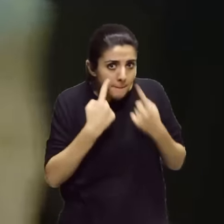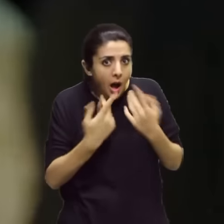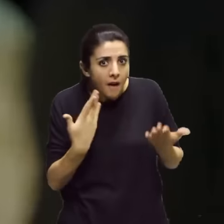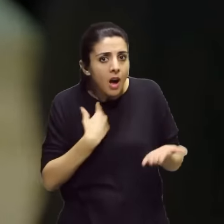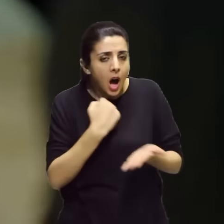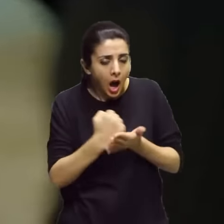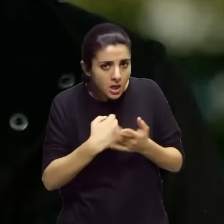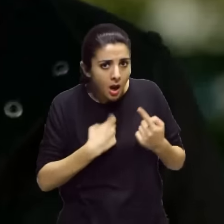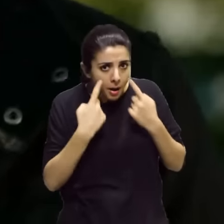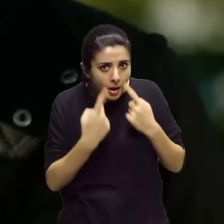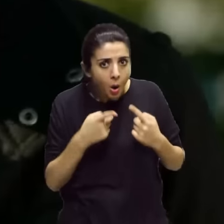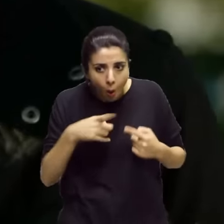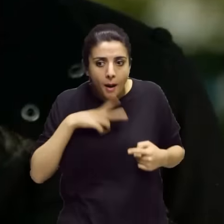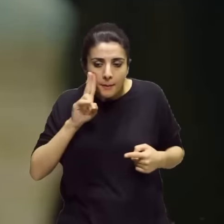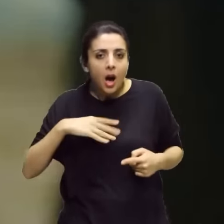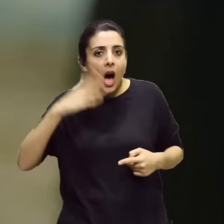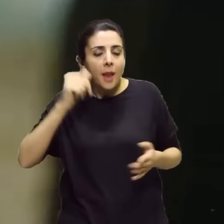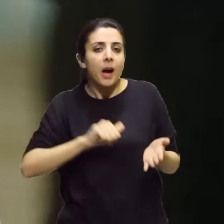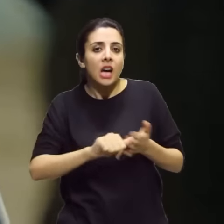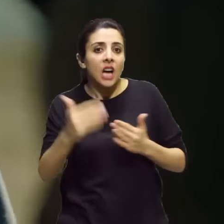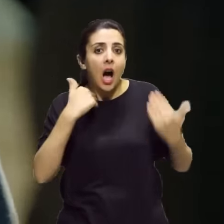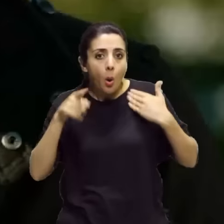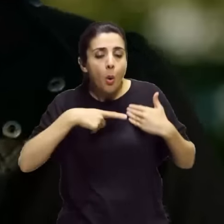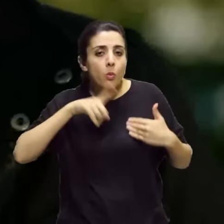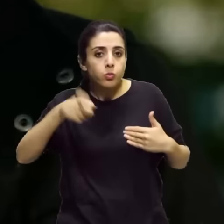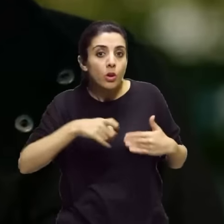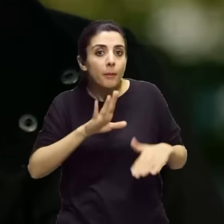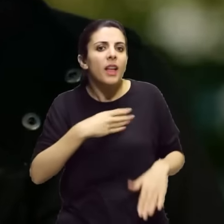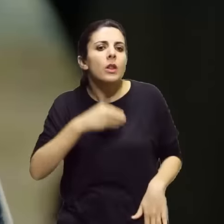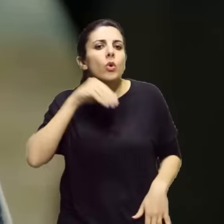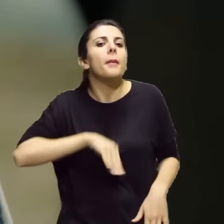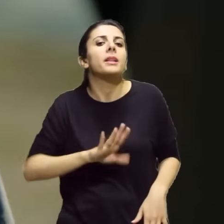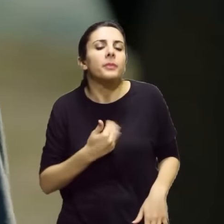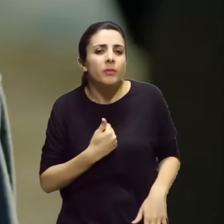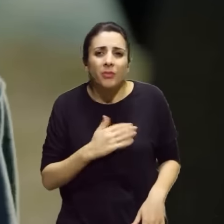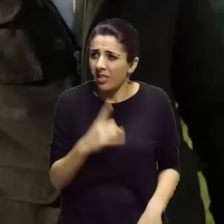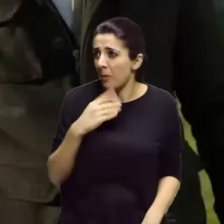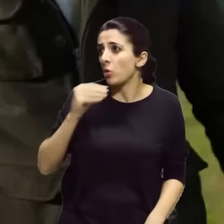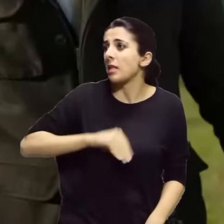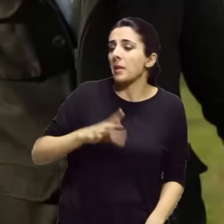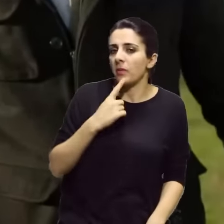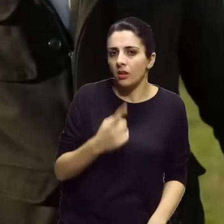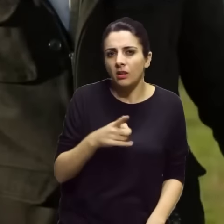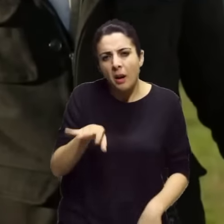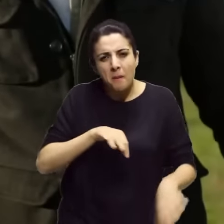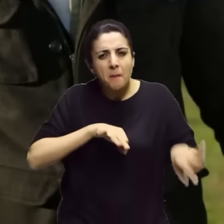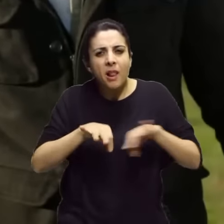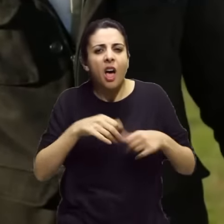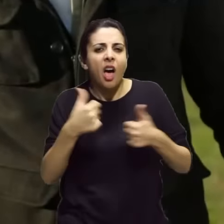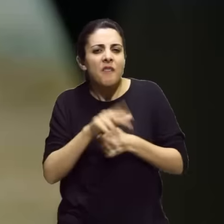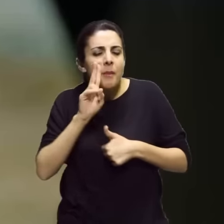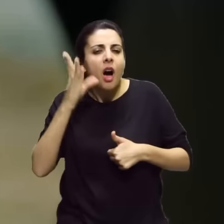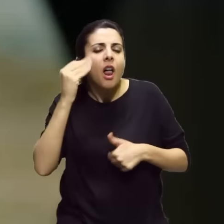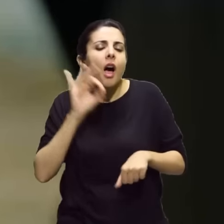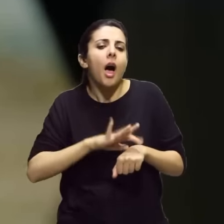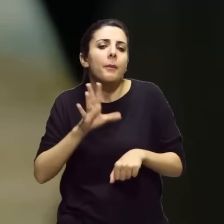Baktık. Kayıtlara baktık. Oradan anladık zaten her şeyi. Adresini de oradan bulduk ama yemedik. Nasıl yemediniz? Yani bunun bir düzmece evlilik olduğunu